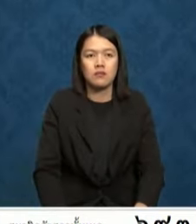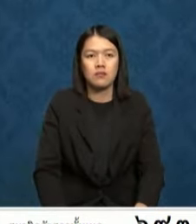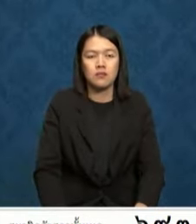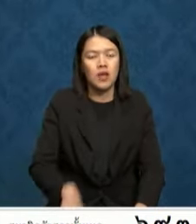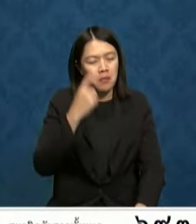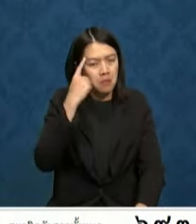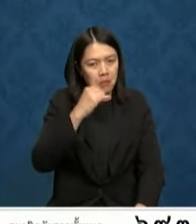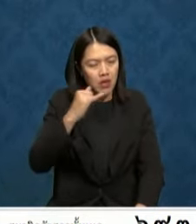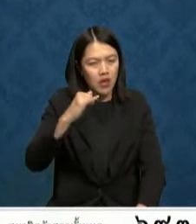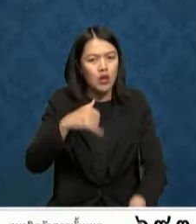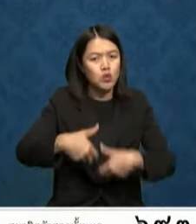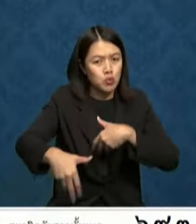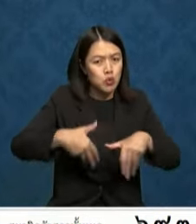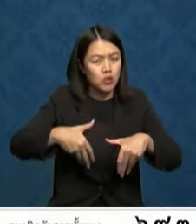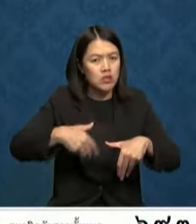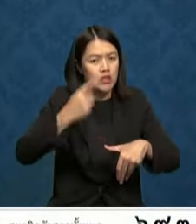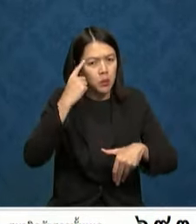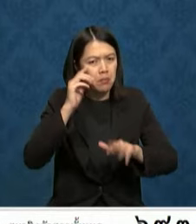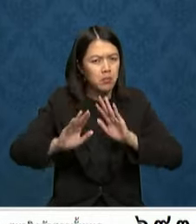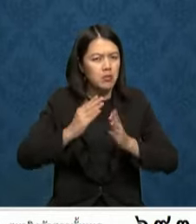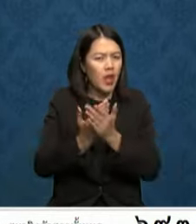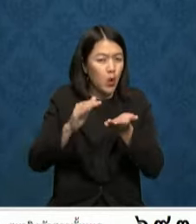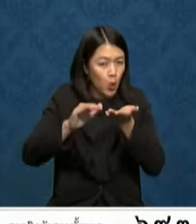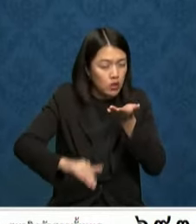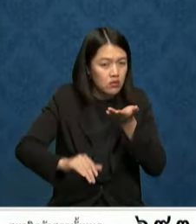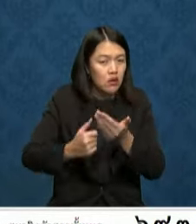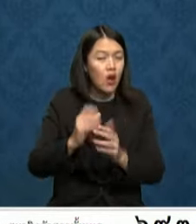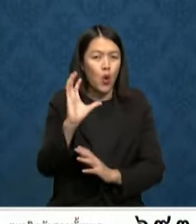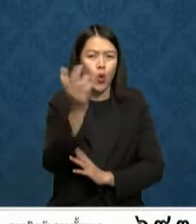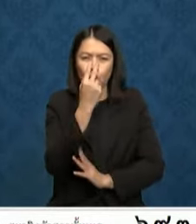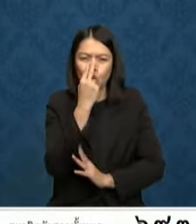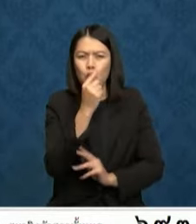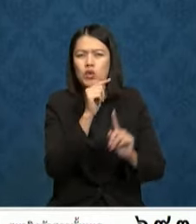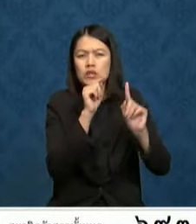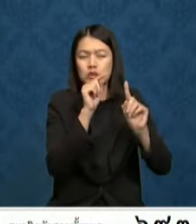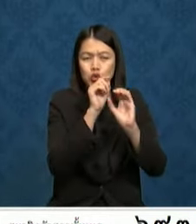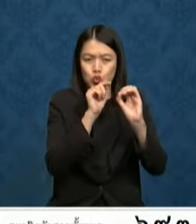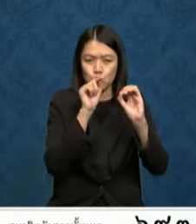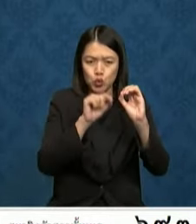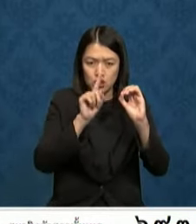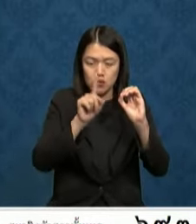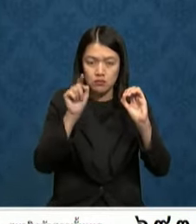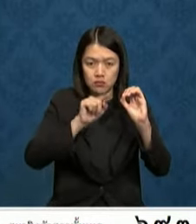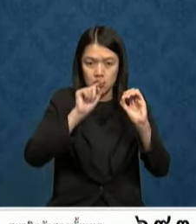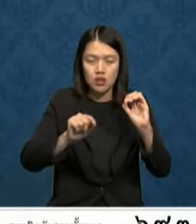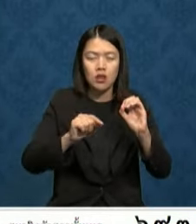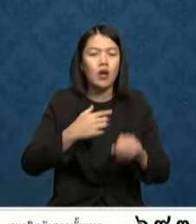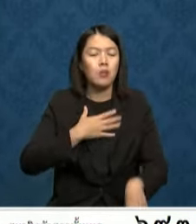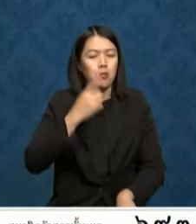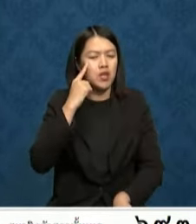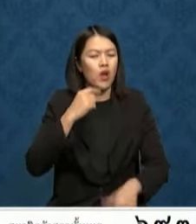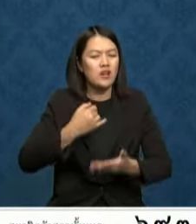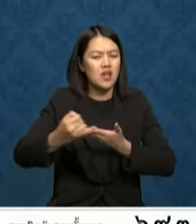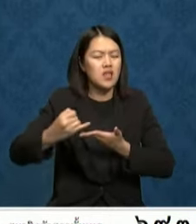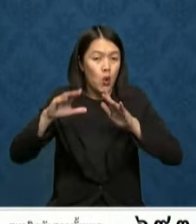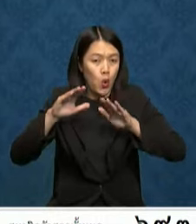ไม่ไม่ถูกในสายตาประชาชนแต่ถูกแล้วเมื่อเทียบกับอัตราส่วนที่ึชาวโลกดูอยู่คือจุด 1%นะครับดังนั้นผมก็เลยคิดว่าเรื่องการลดราย